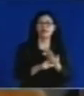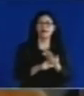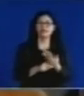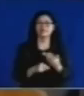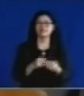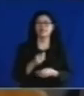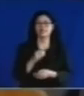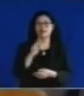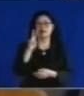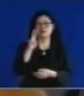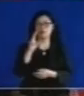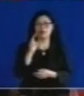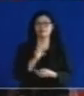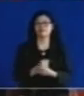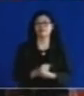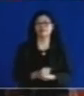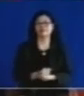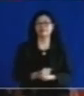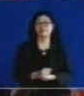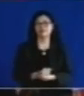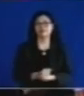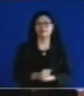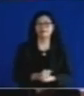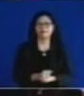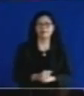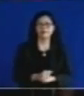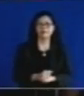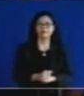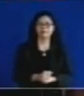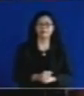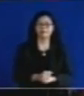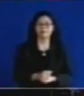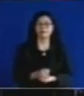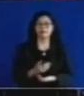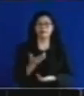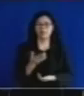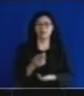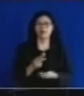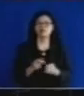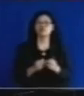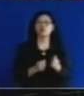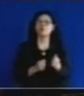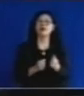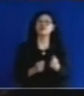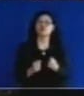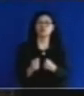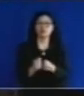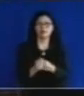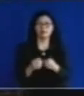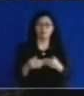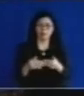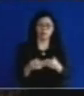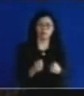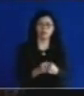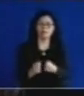segmen yang ketiga. Berikutnya kepada panitia, silakan untuk maju ke depan.